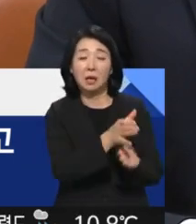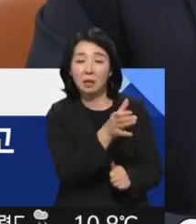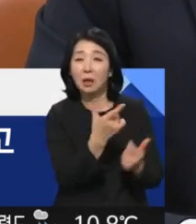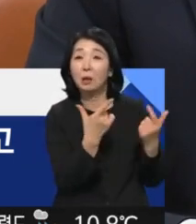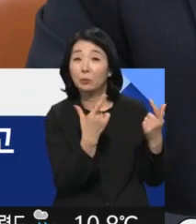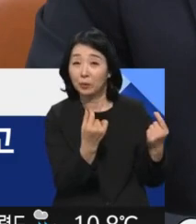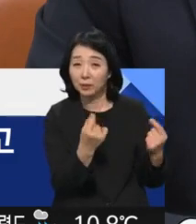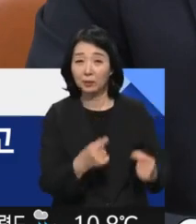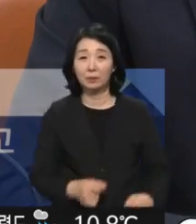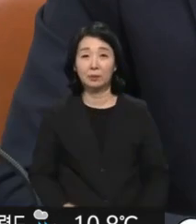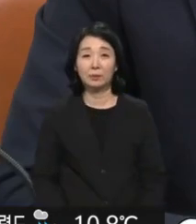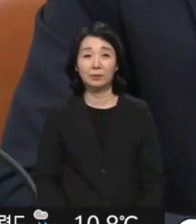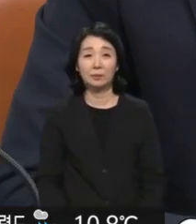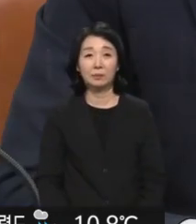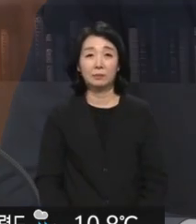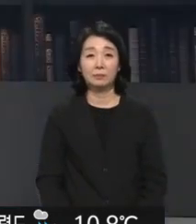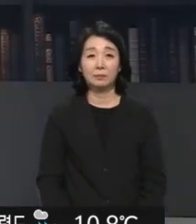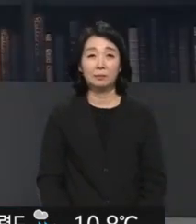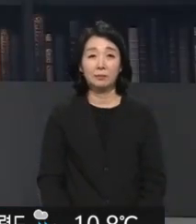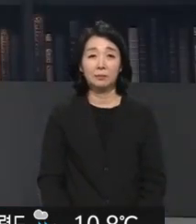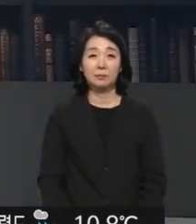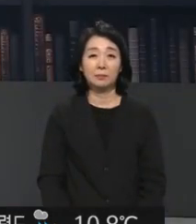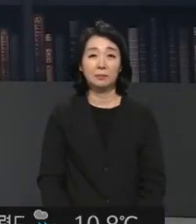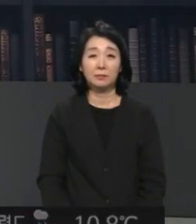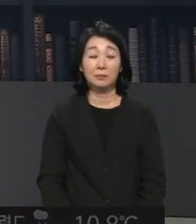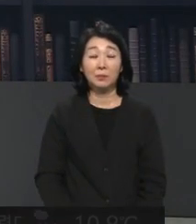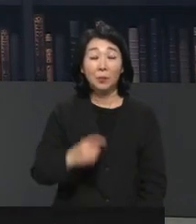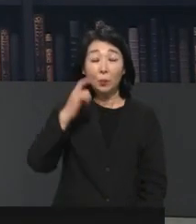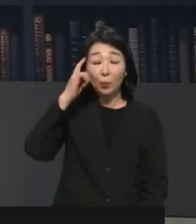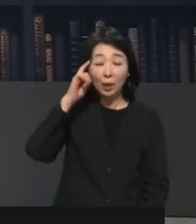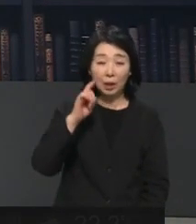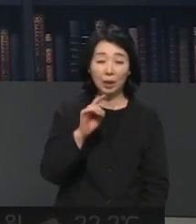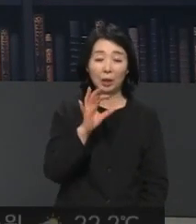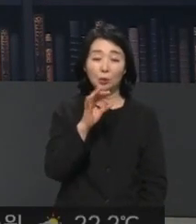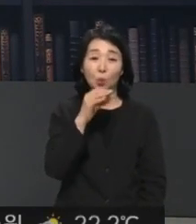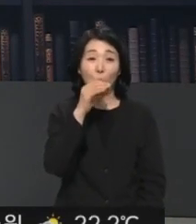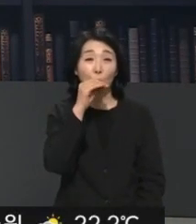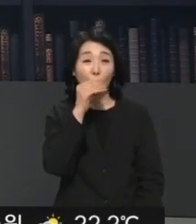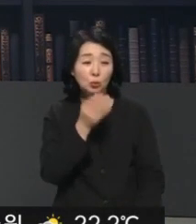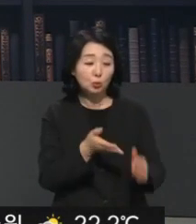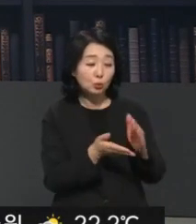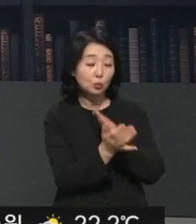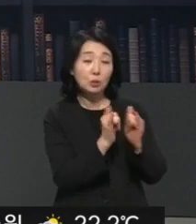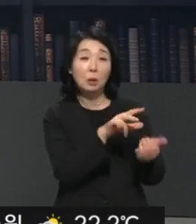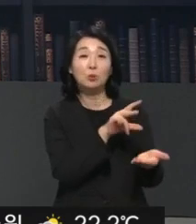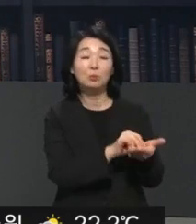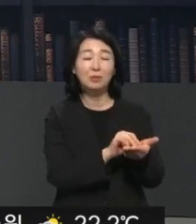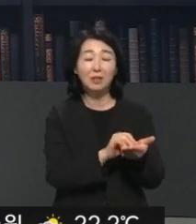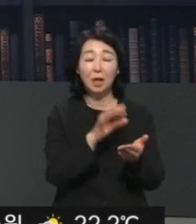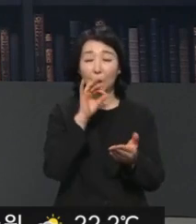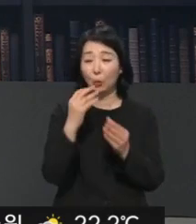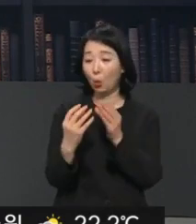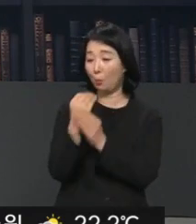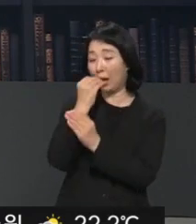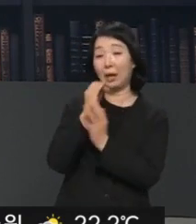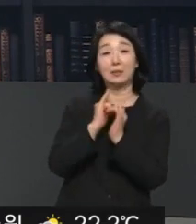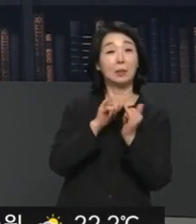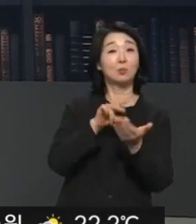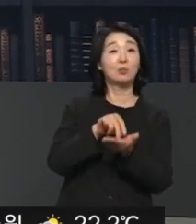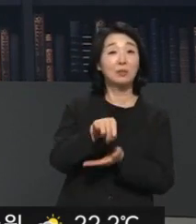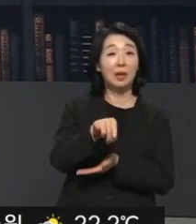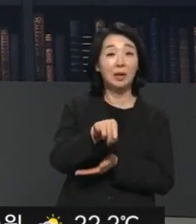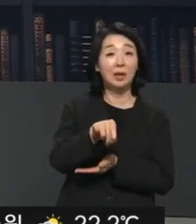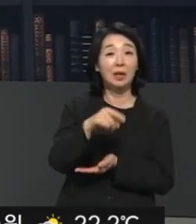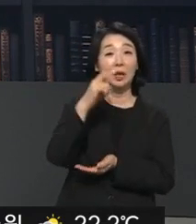더욱 어렵습니다. 네, 그도 그럴 게 돈 봉투를 준 사람도 문제지만 받은 사람도 문제이기 때문입니다.